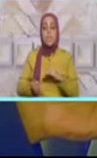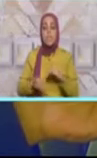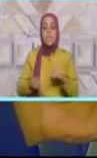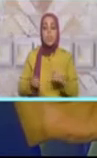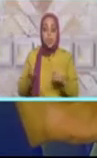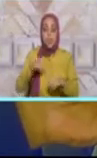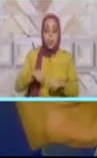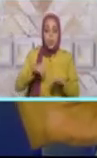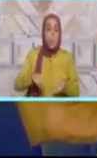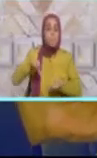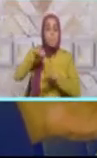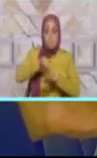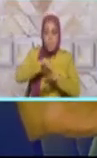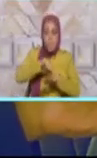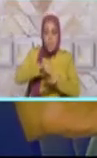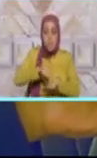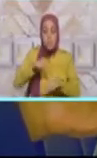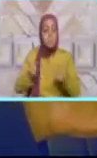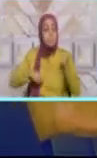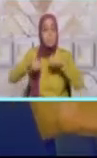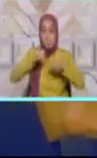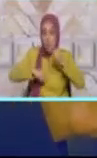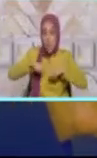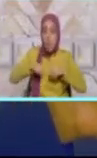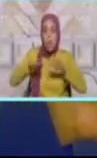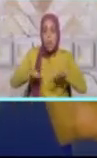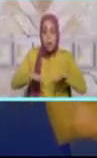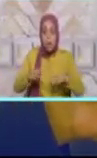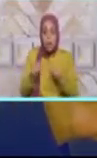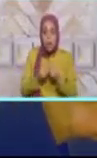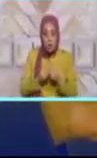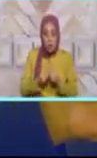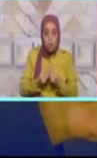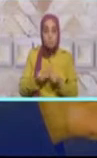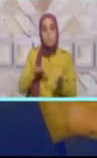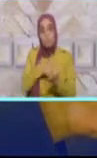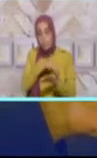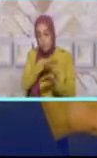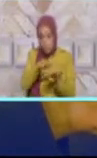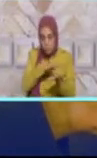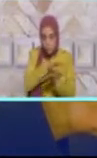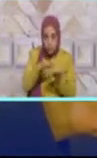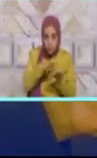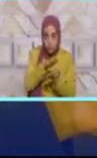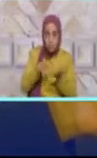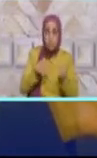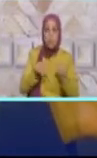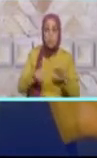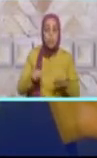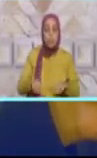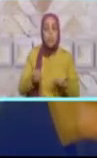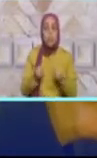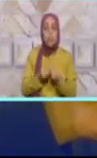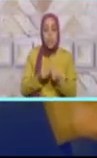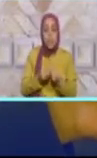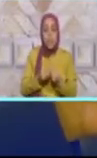الانتقال لمنطقة المناطق الصناعية التي كنا نوجد فيها معوقات لإجراءات